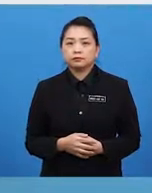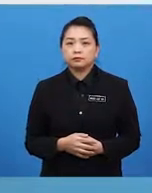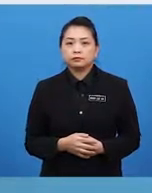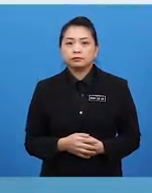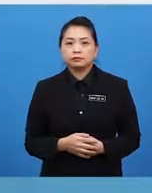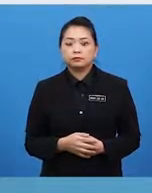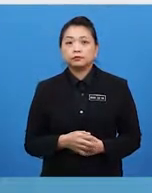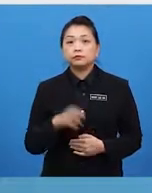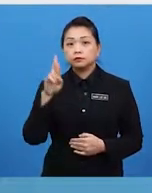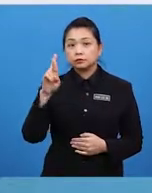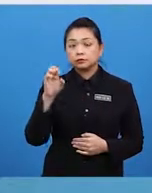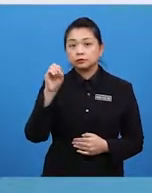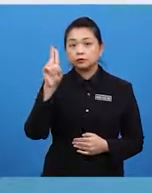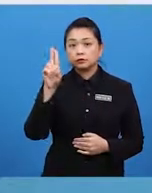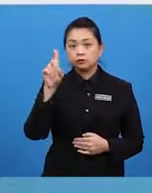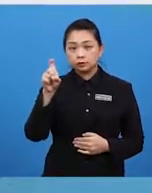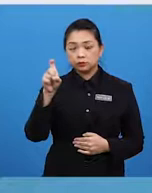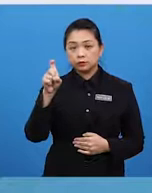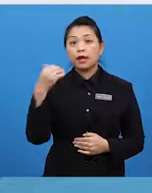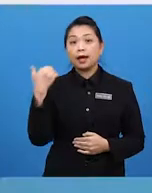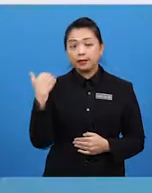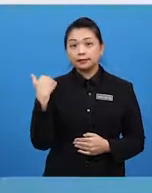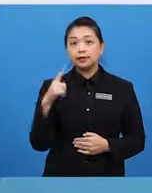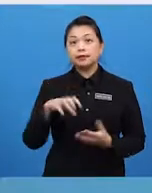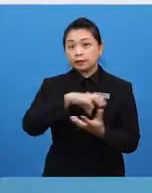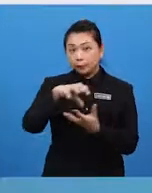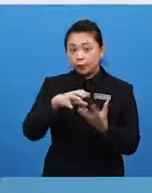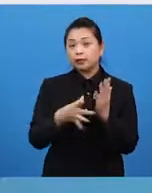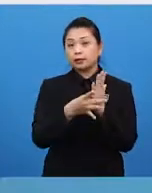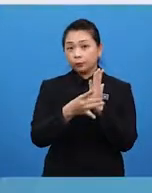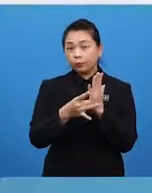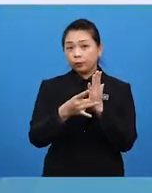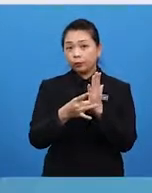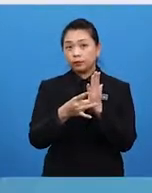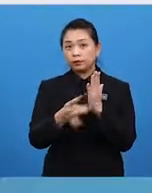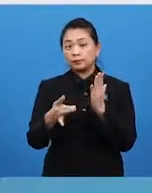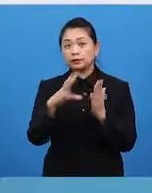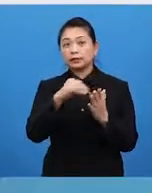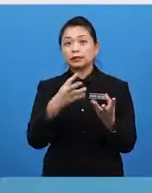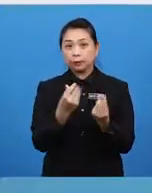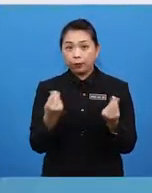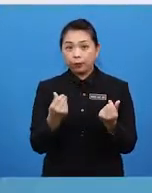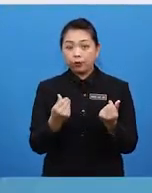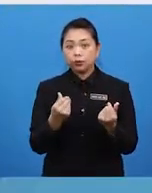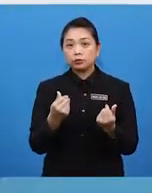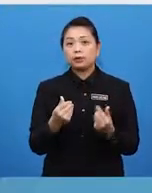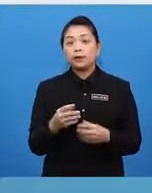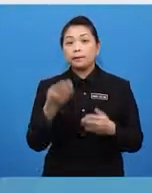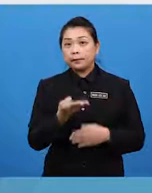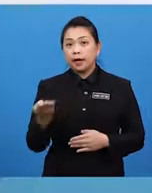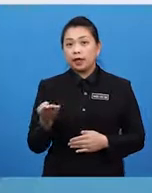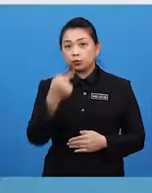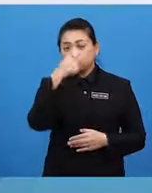bro ialah campuran tepung dan lemak yang merupakan bahan pemakai untuk memasak